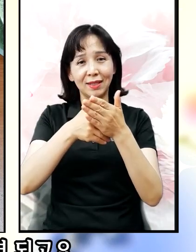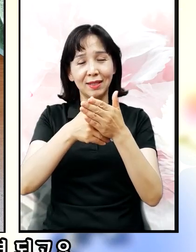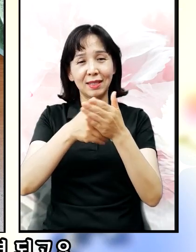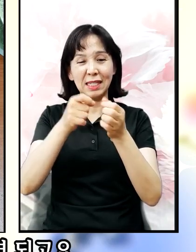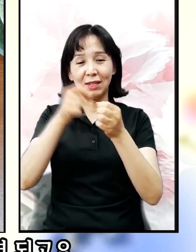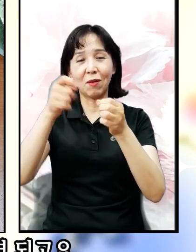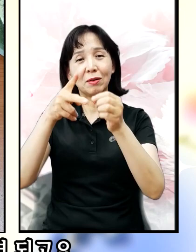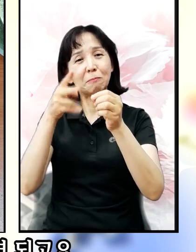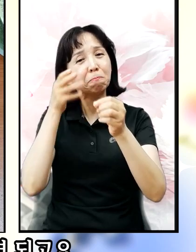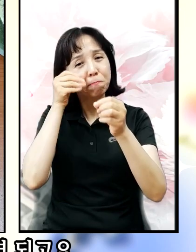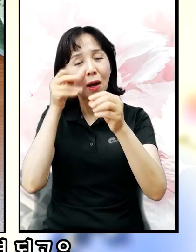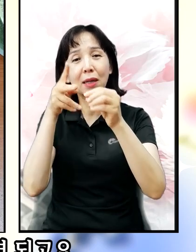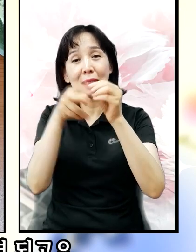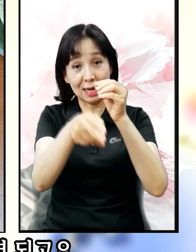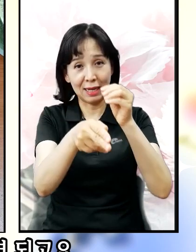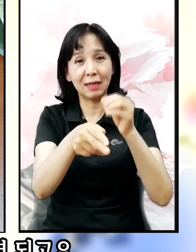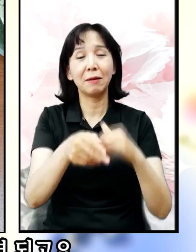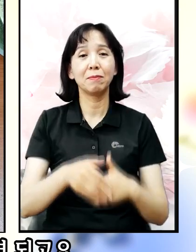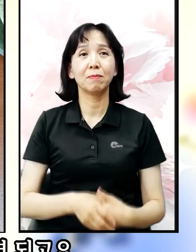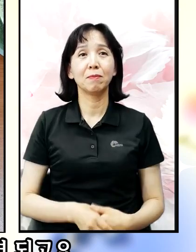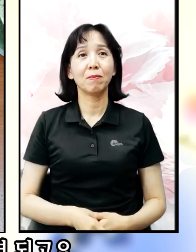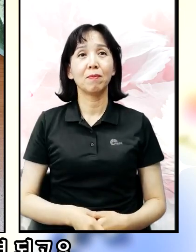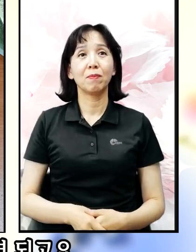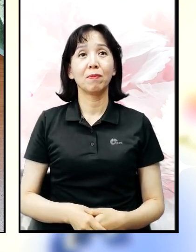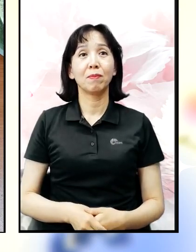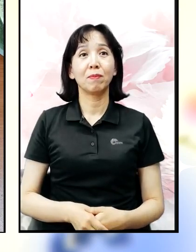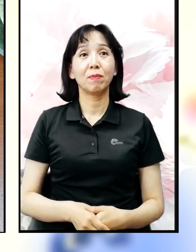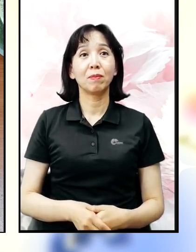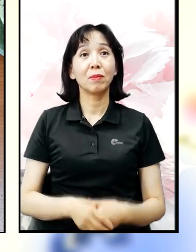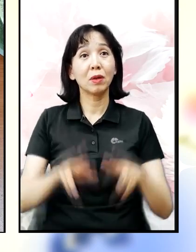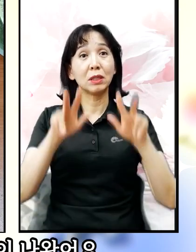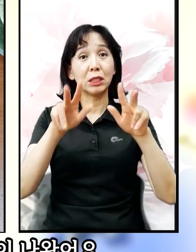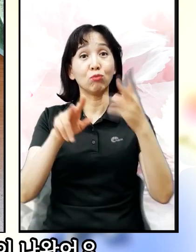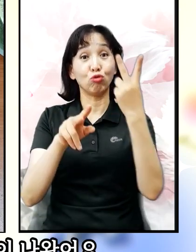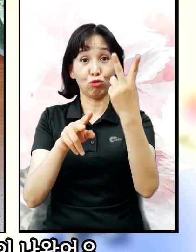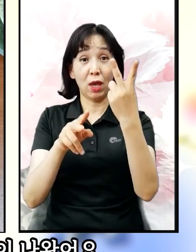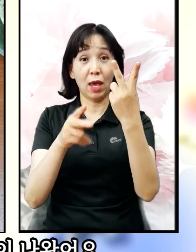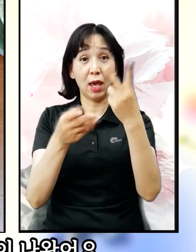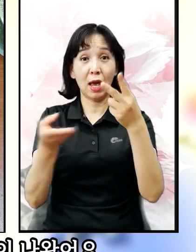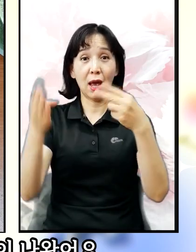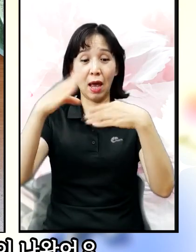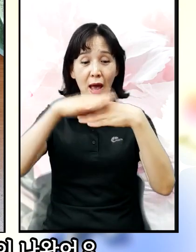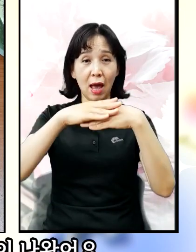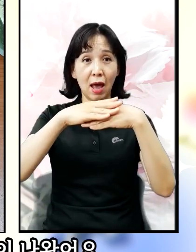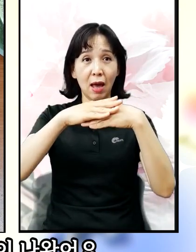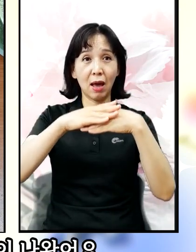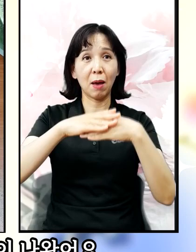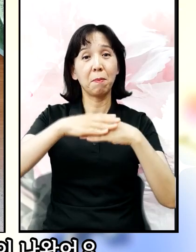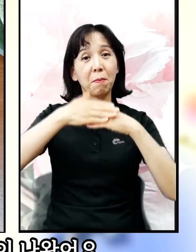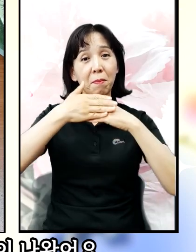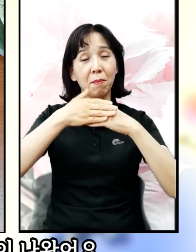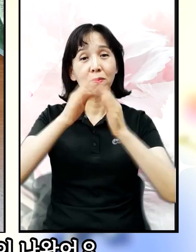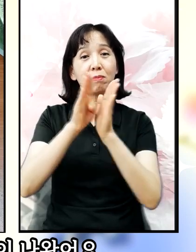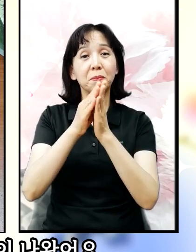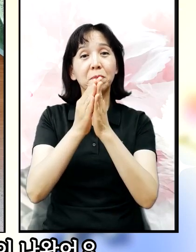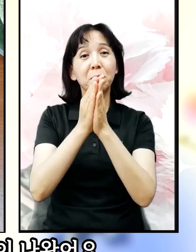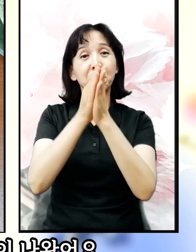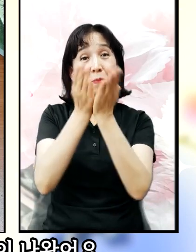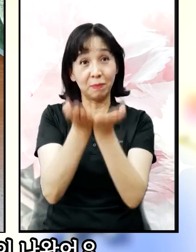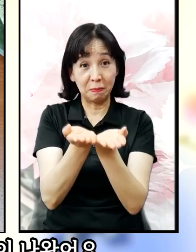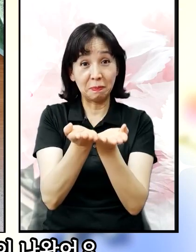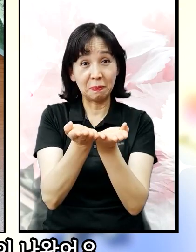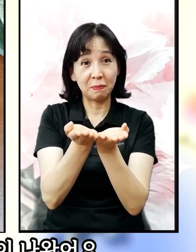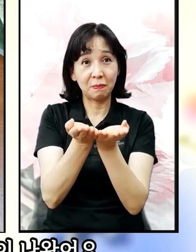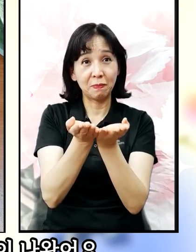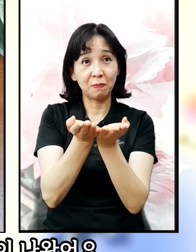나머지 실은 잘라주시면 되고요. 자, 이렇게 해서 지금 2장을 겹쳐서 이렇게